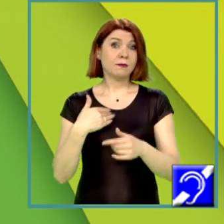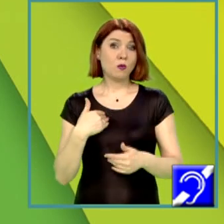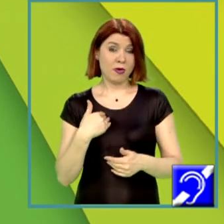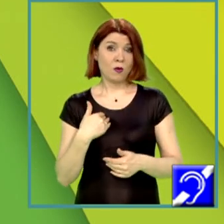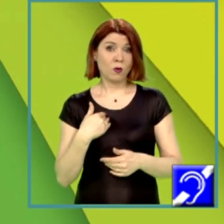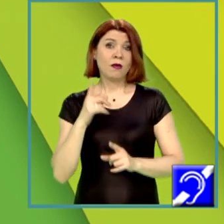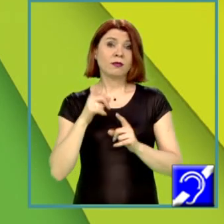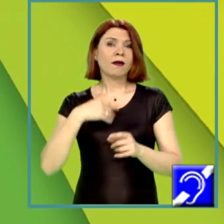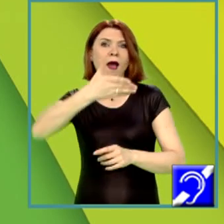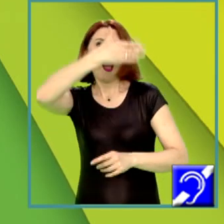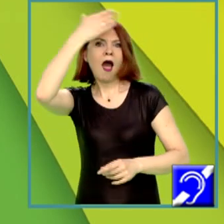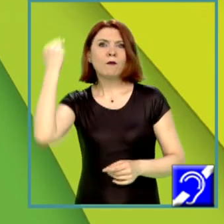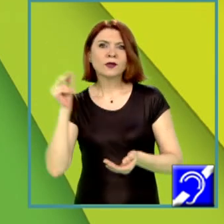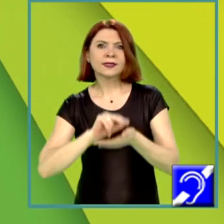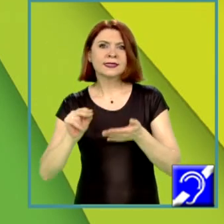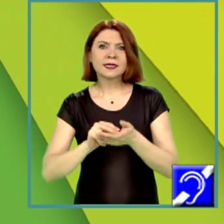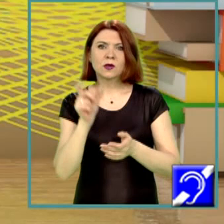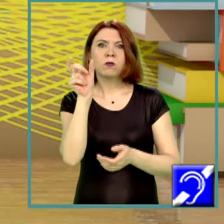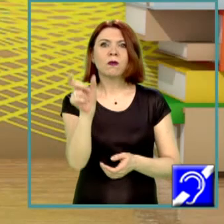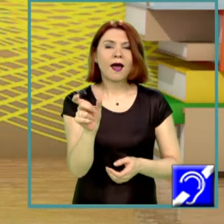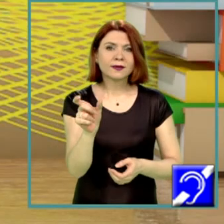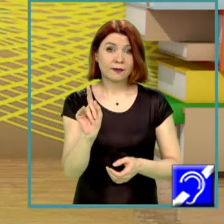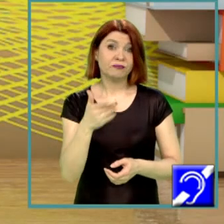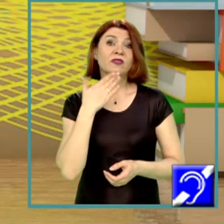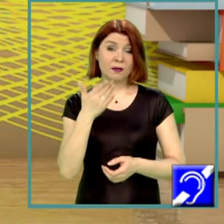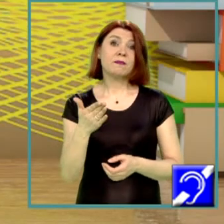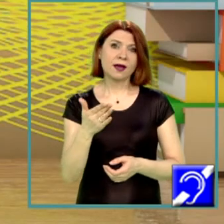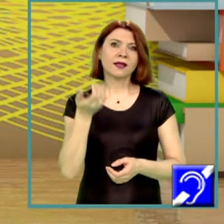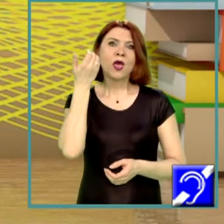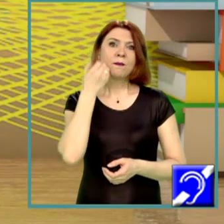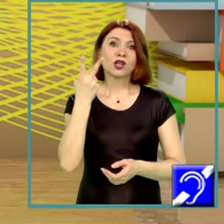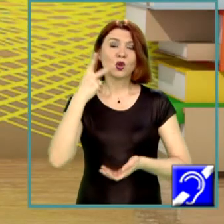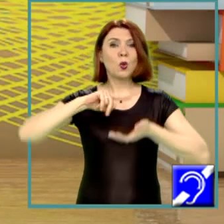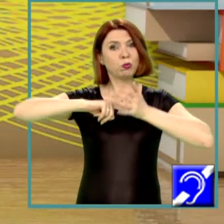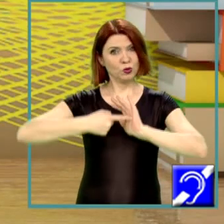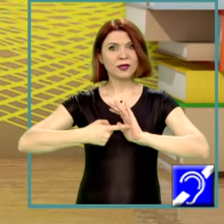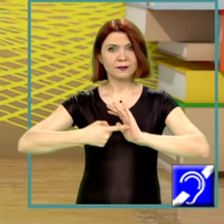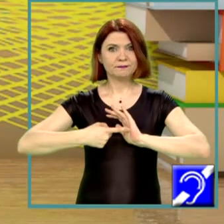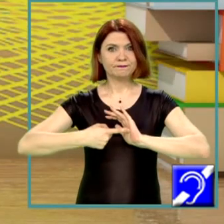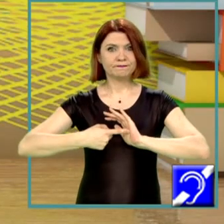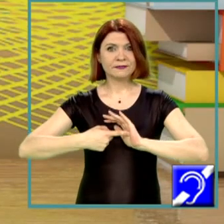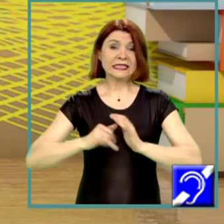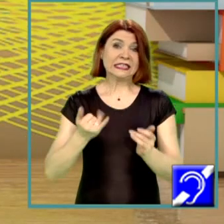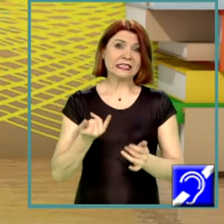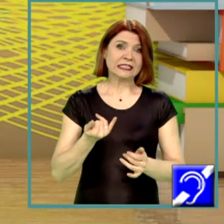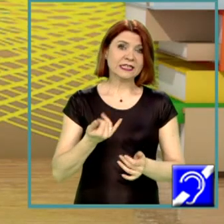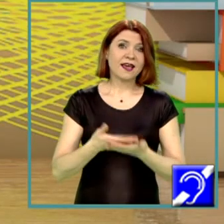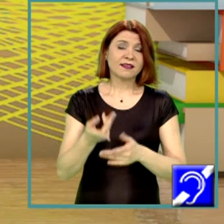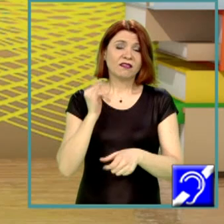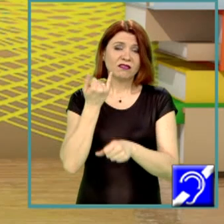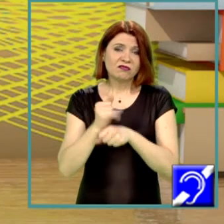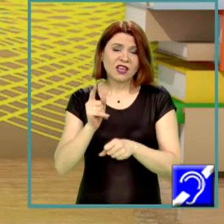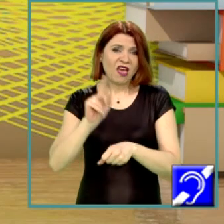bine daca am uitat să scriu secvența din păcate aș pierde două puncte aceasta ar fi doar Din